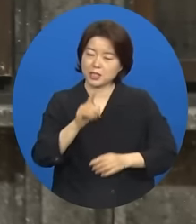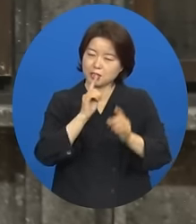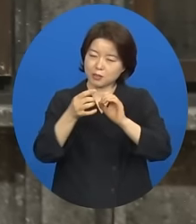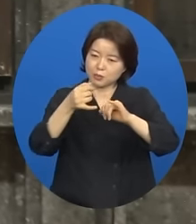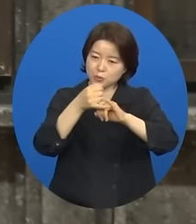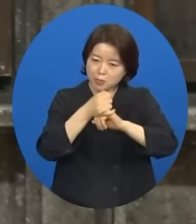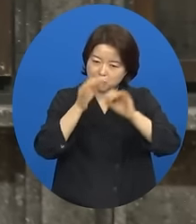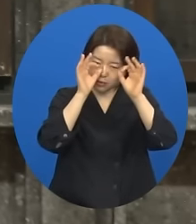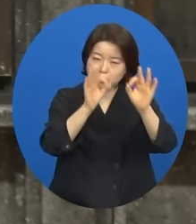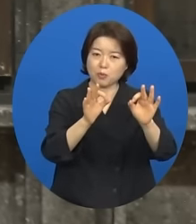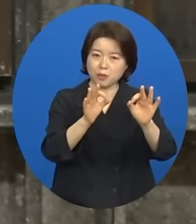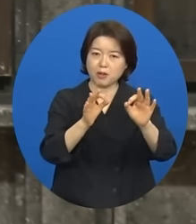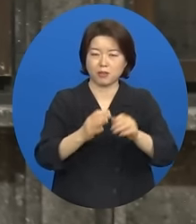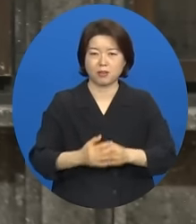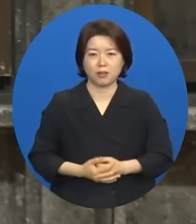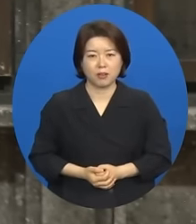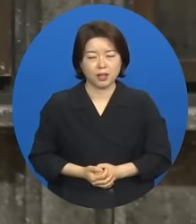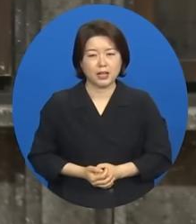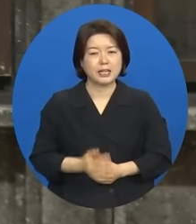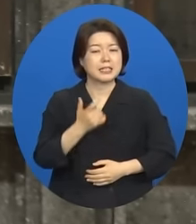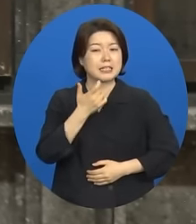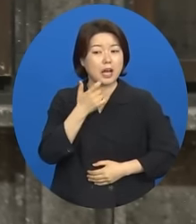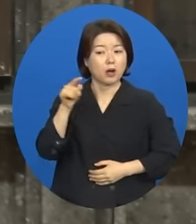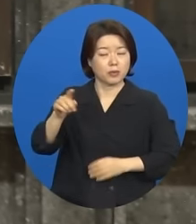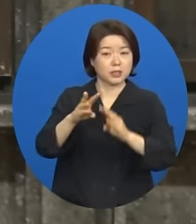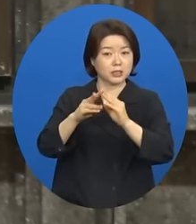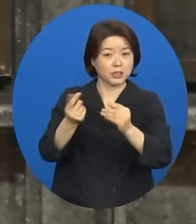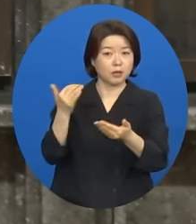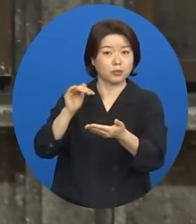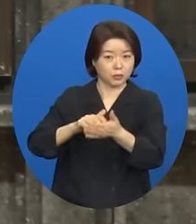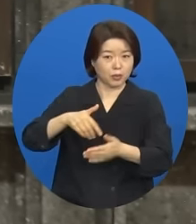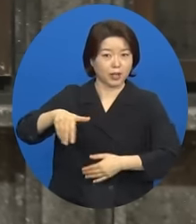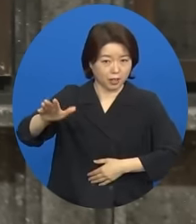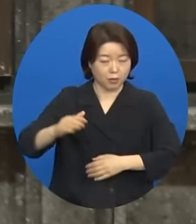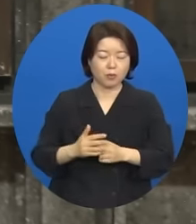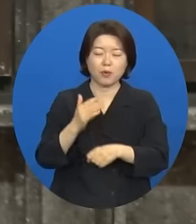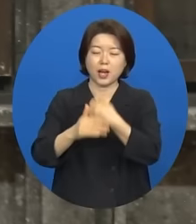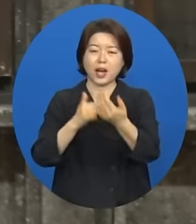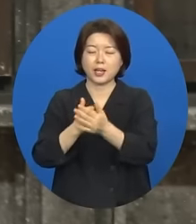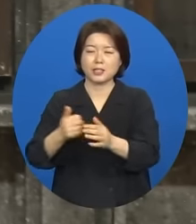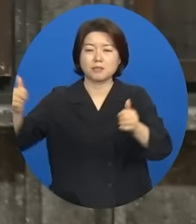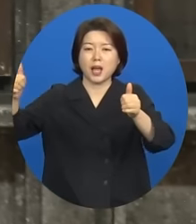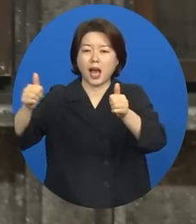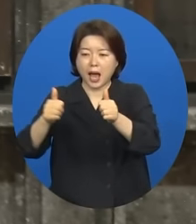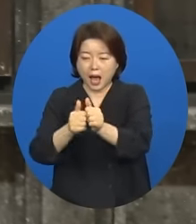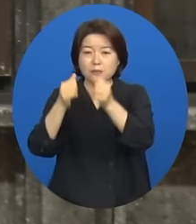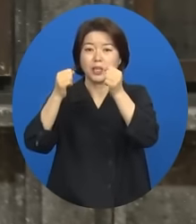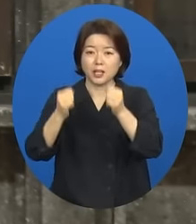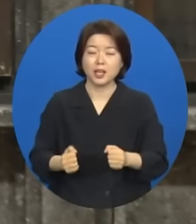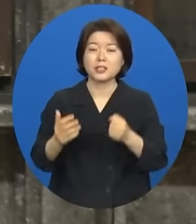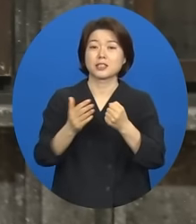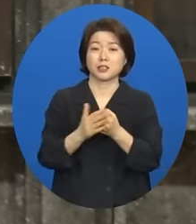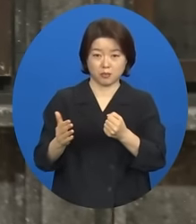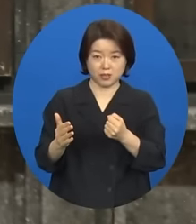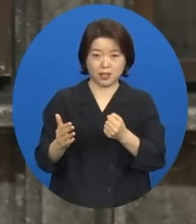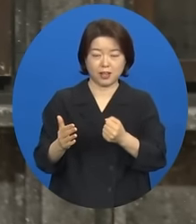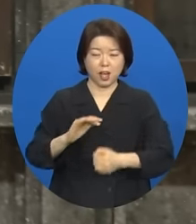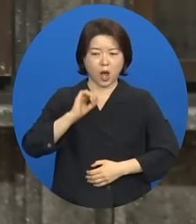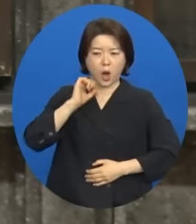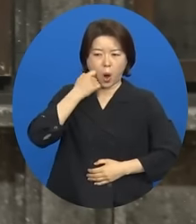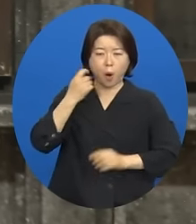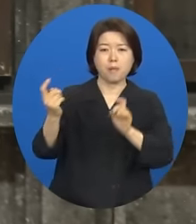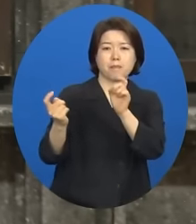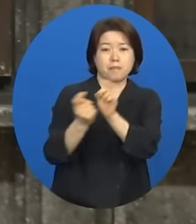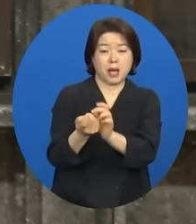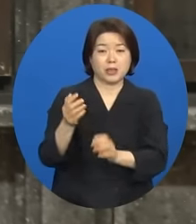말씀에 의하면 야곱은 그 땅으로 돌아가고요, 하나님이 함께 하시기 때문에 어려움이